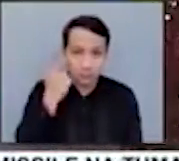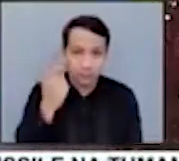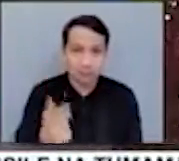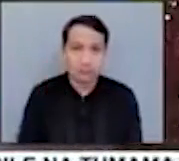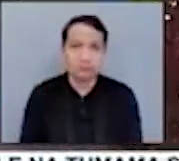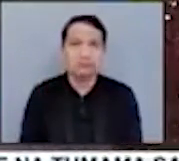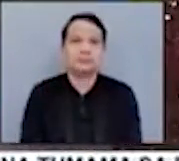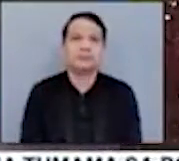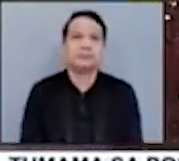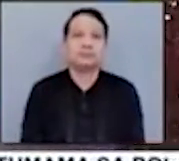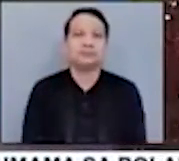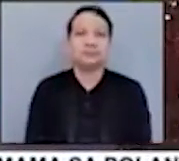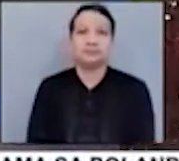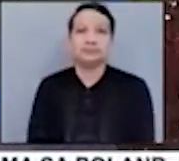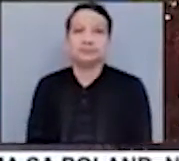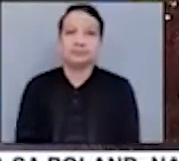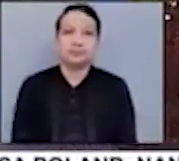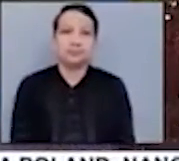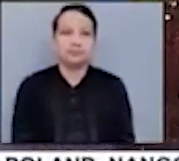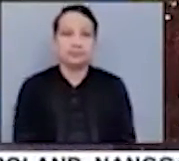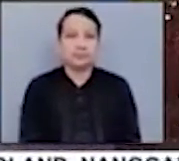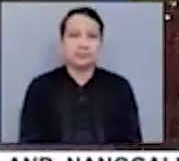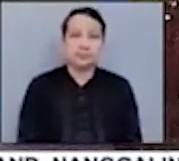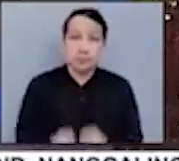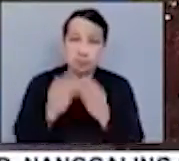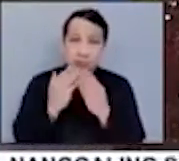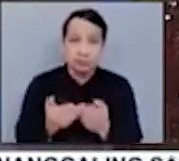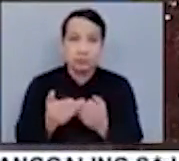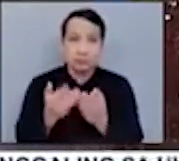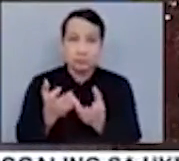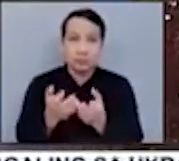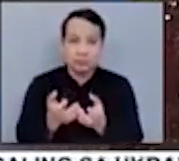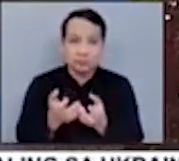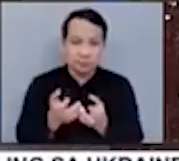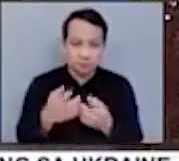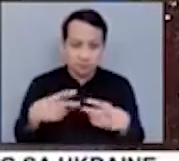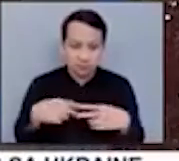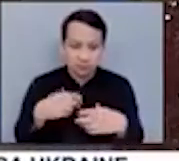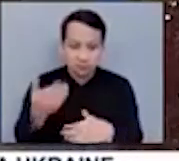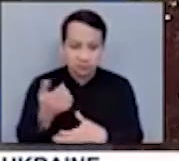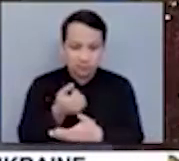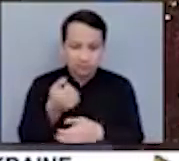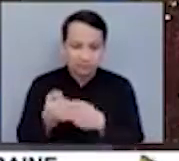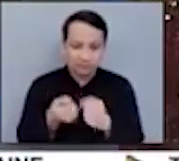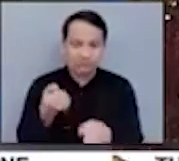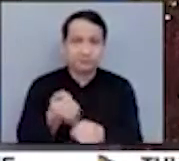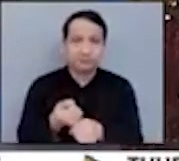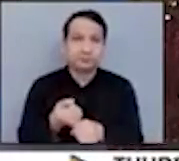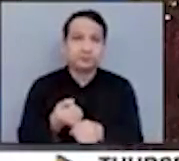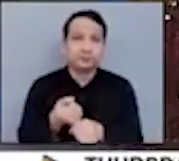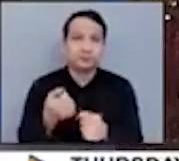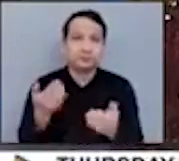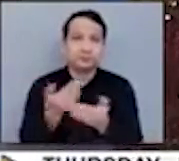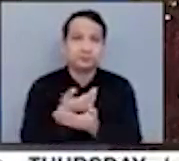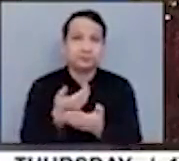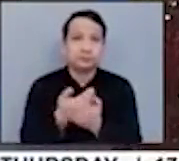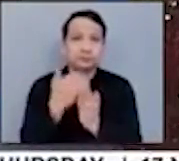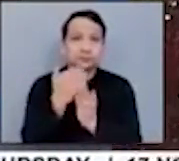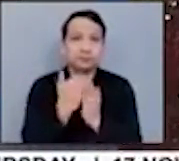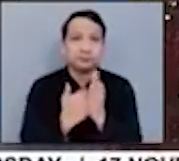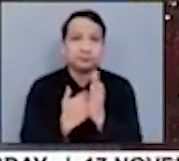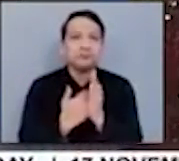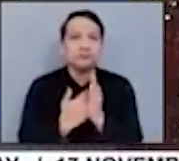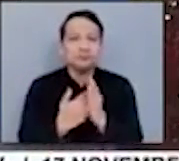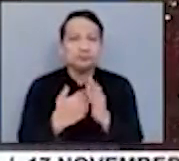Oh, ito good news din para sa mga gustong magbakasyon next year. Dahil nilabas na ng palasyo ang bagong listahan ng mga regular holiday